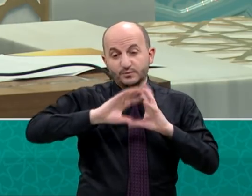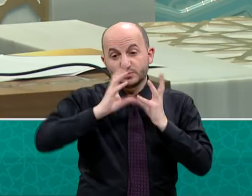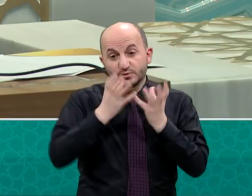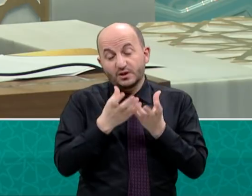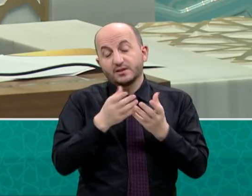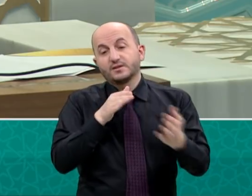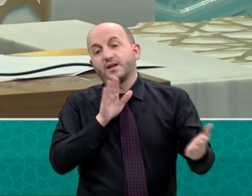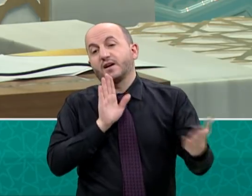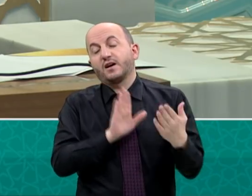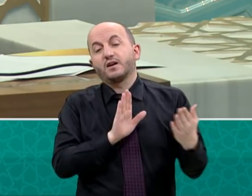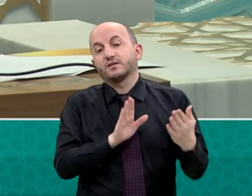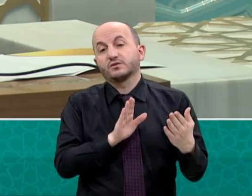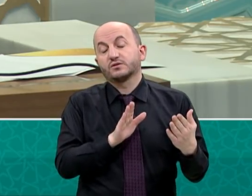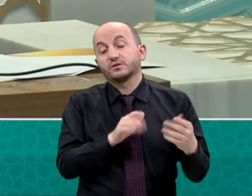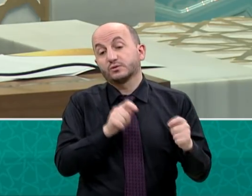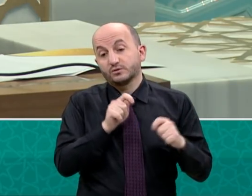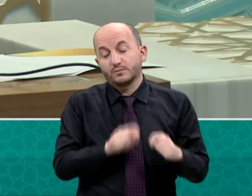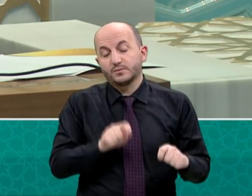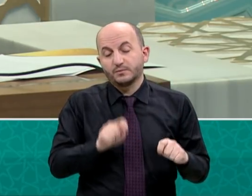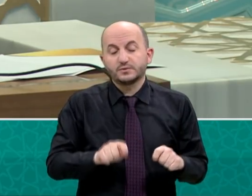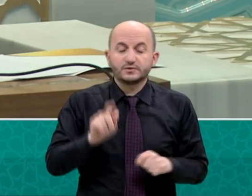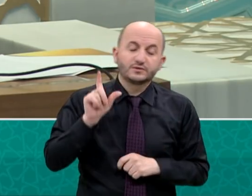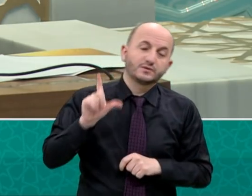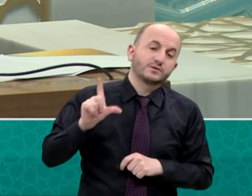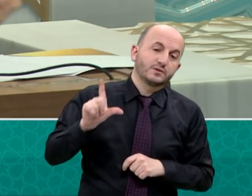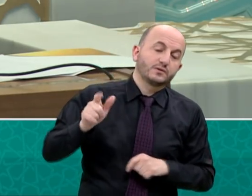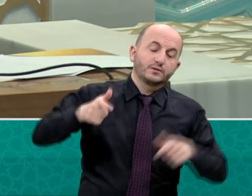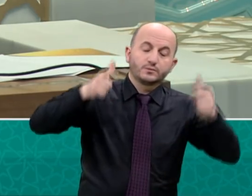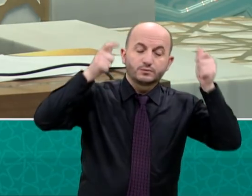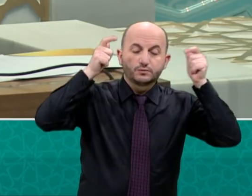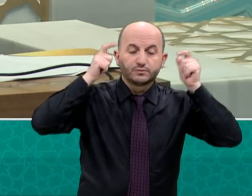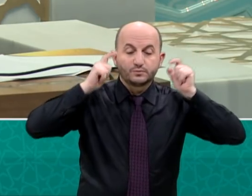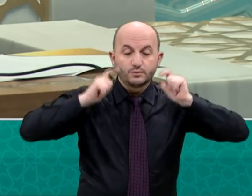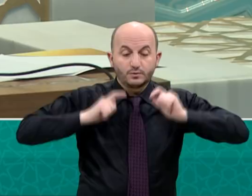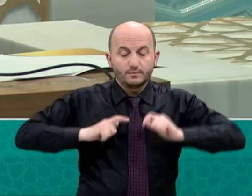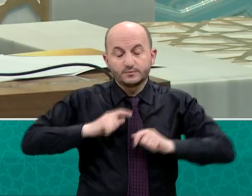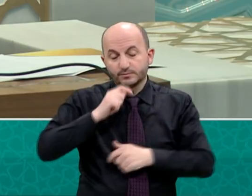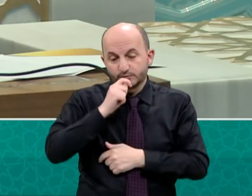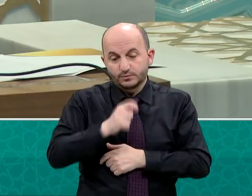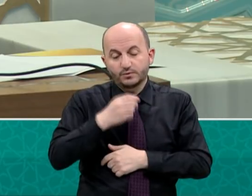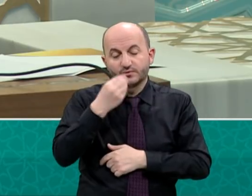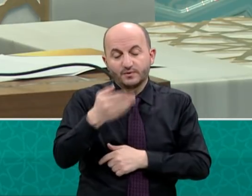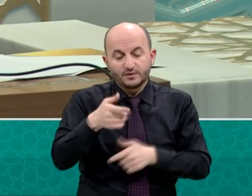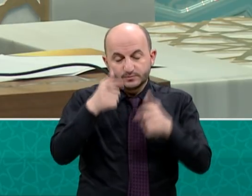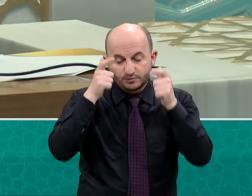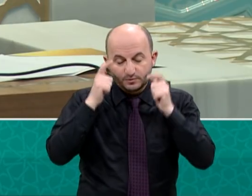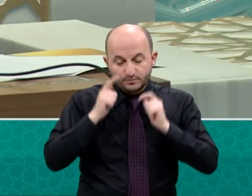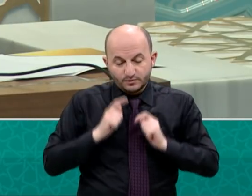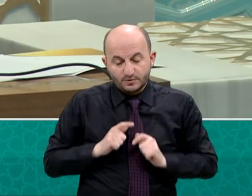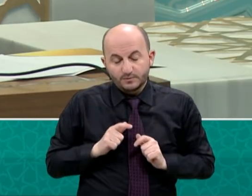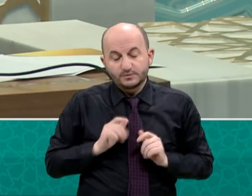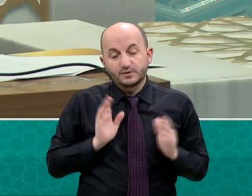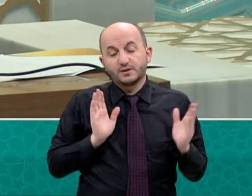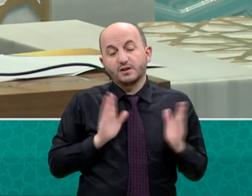ümmetine karşı yerine getireceğimizi üstlendiğimiz, vaat ettiğimiz sorumluluklarımıza